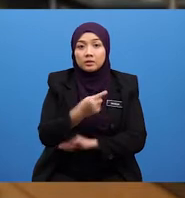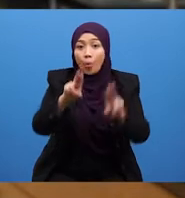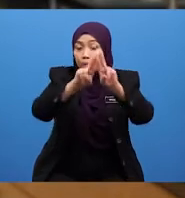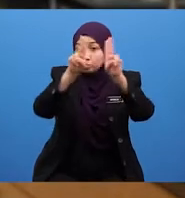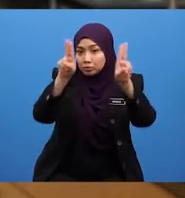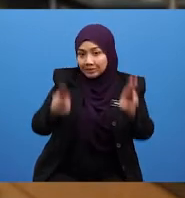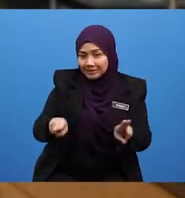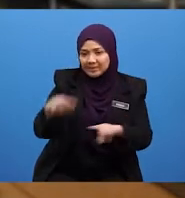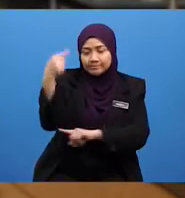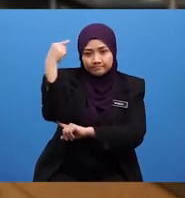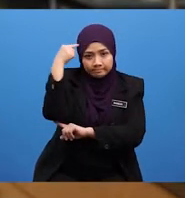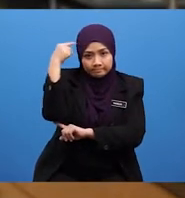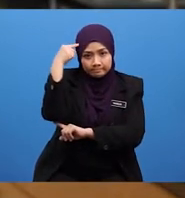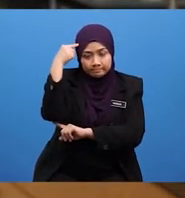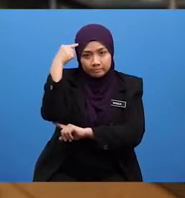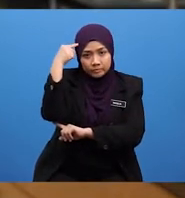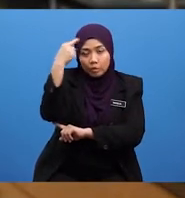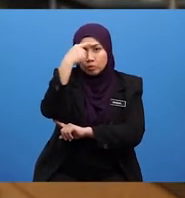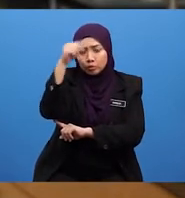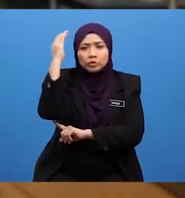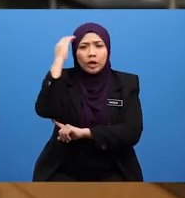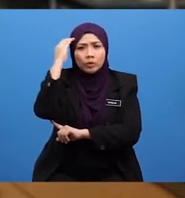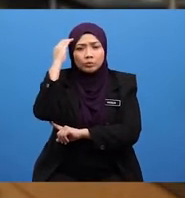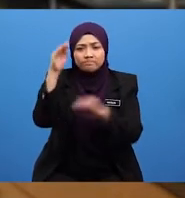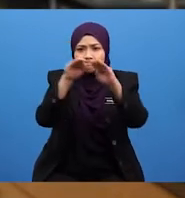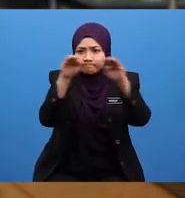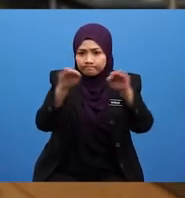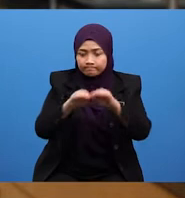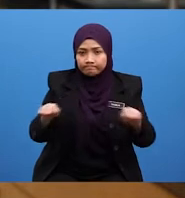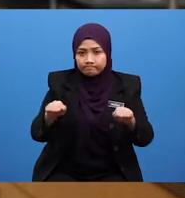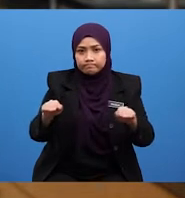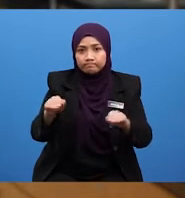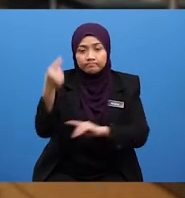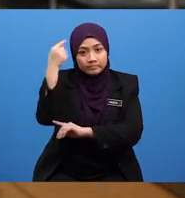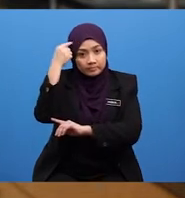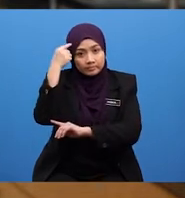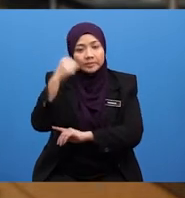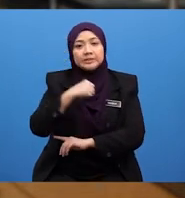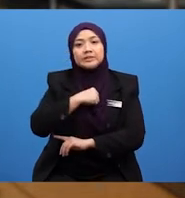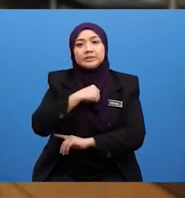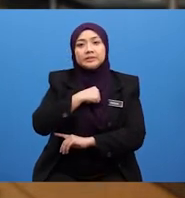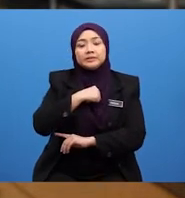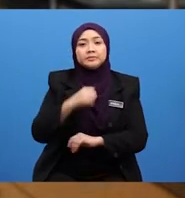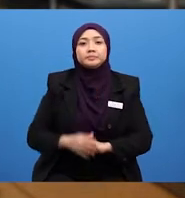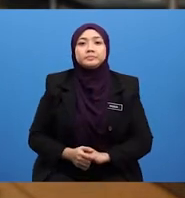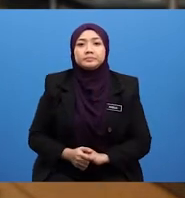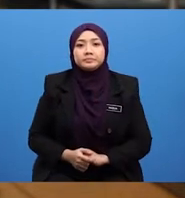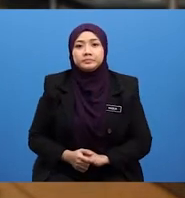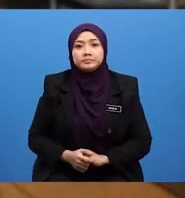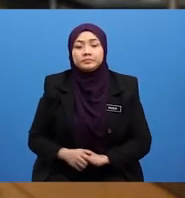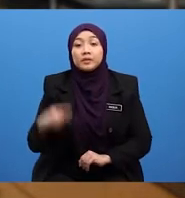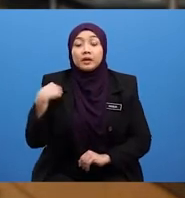minda untuk menguji tahap pemahaman semua murid dalam subtopik 7.2